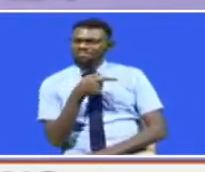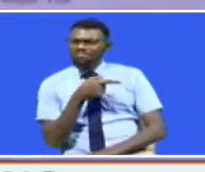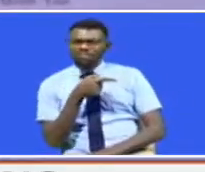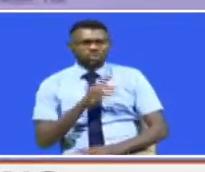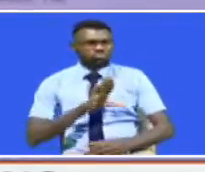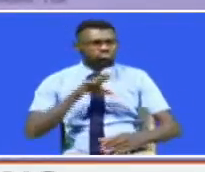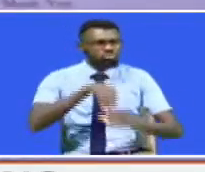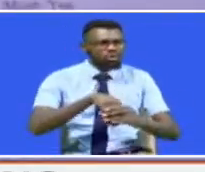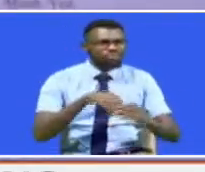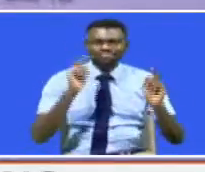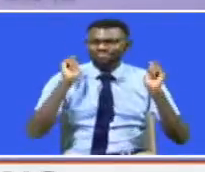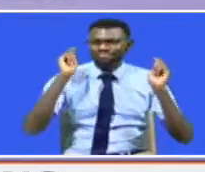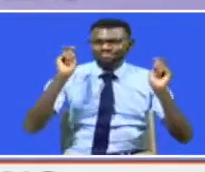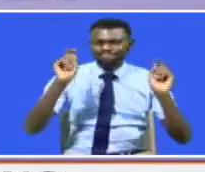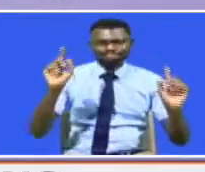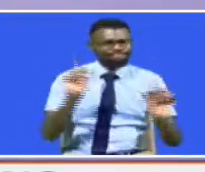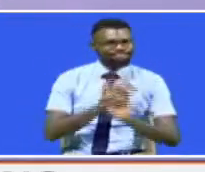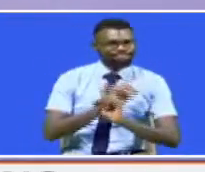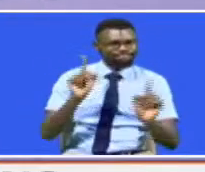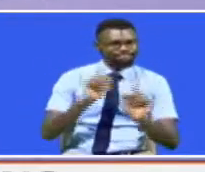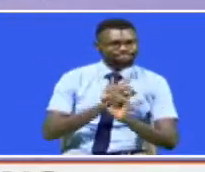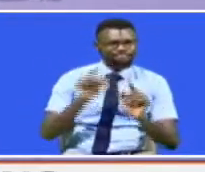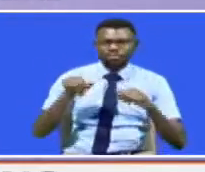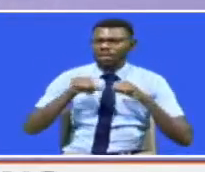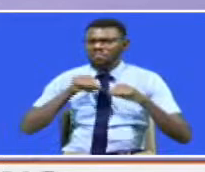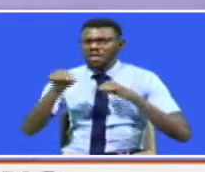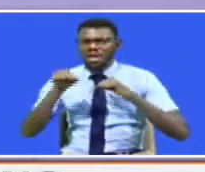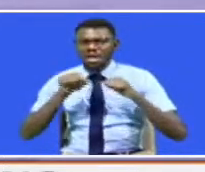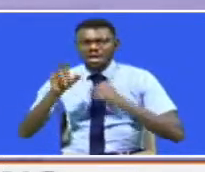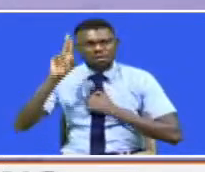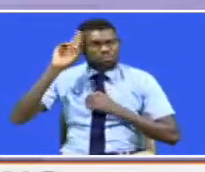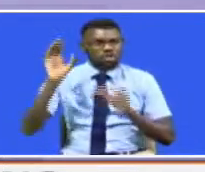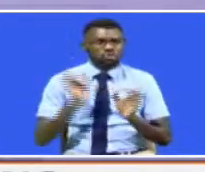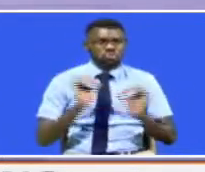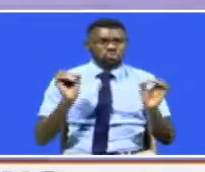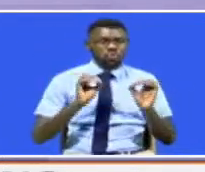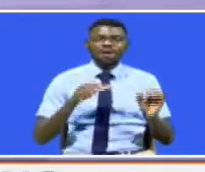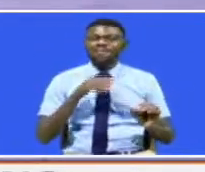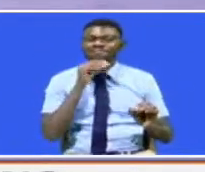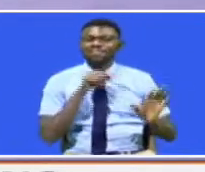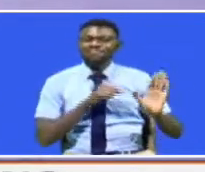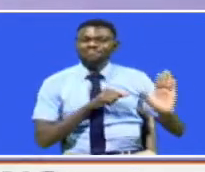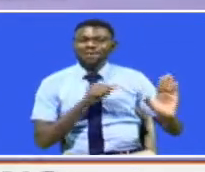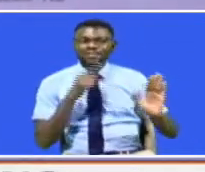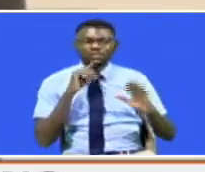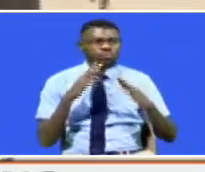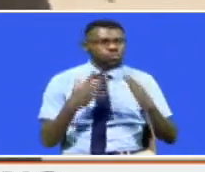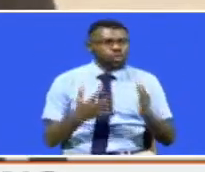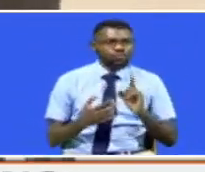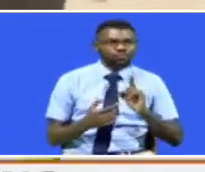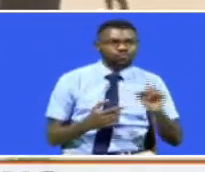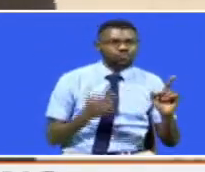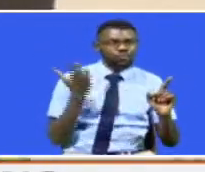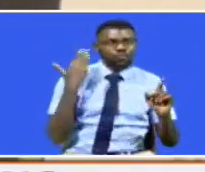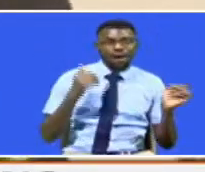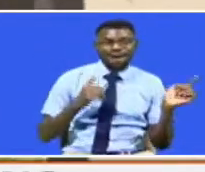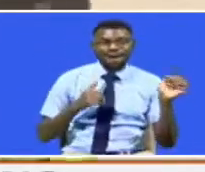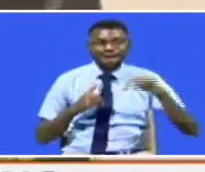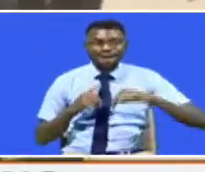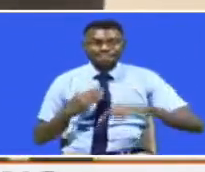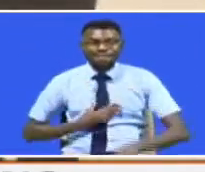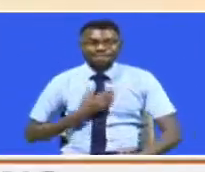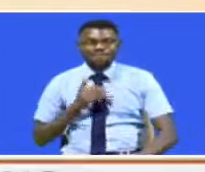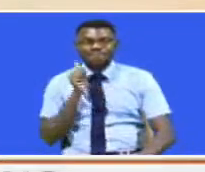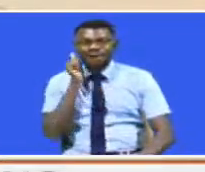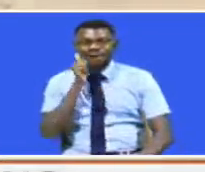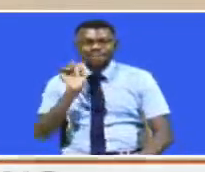waandamanaji waliokuwa kikabiliana na maafisa wa polisi. Kulingana na babake Mark Okelo, Fanuel alikuwa amemtembelea shangazi yake